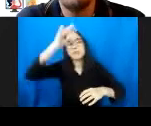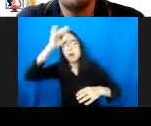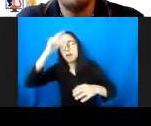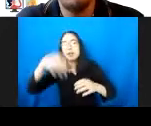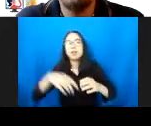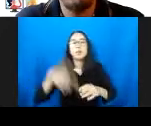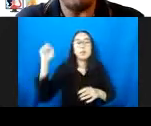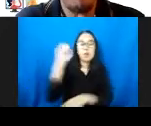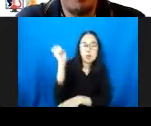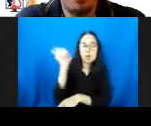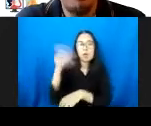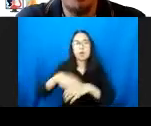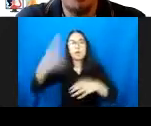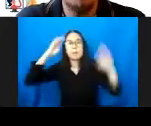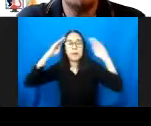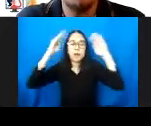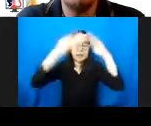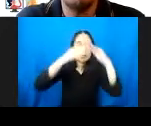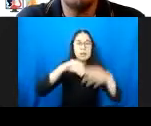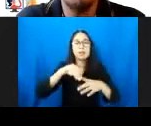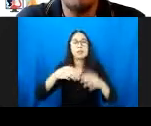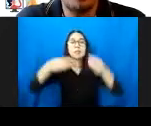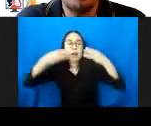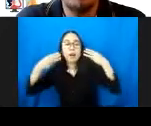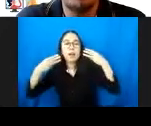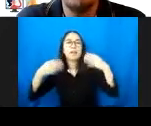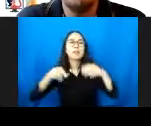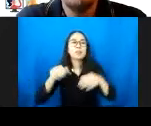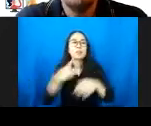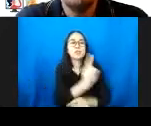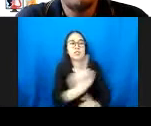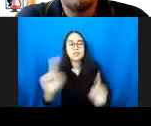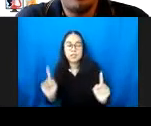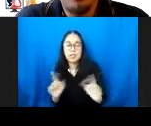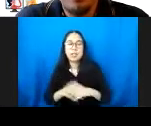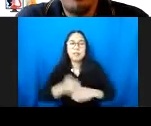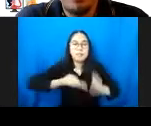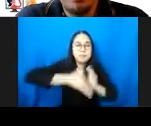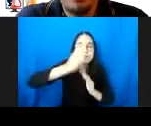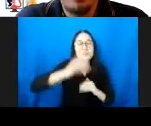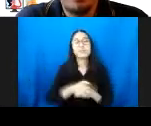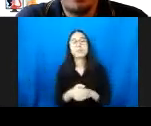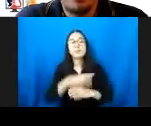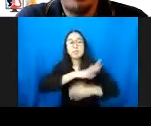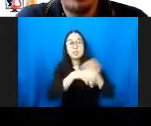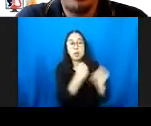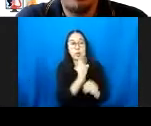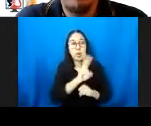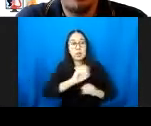Malang, dan mereka berjalan dengan sendirinya. Kemudian yang kedua yang kita lakukan tahun 2019